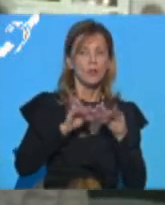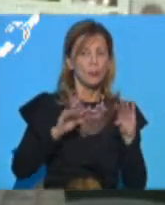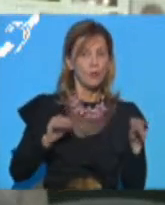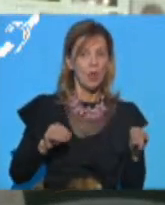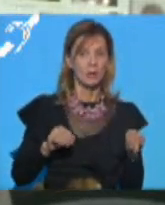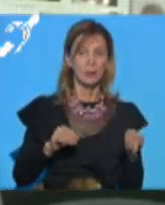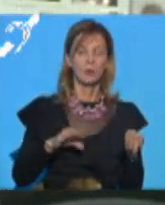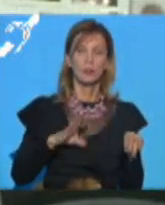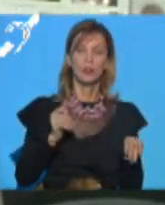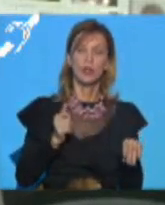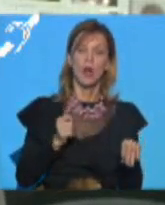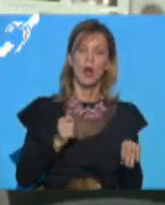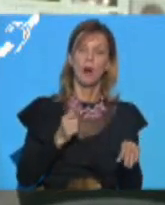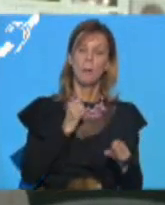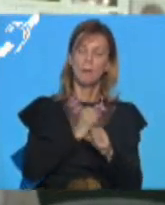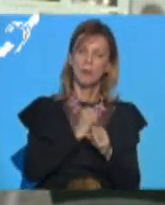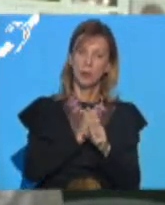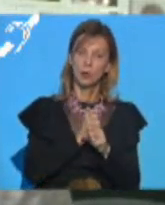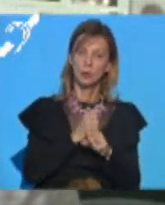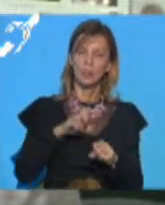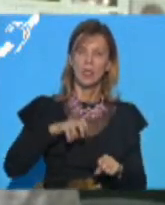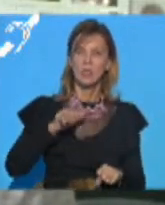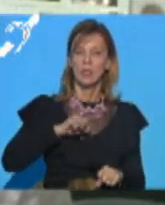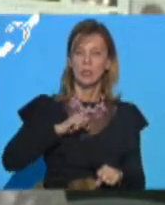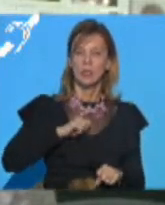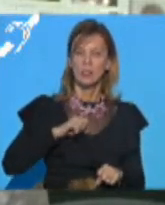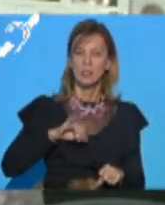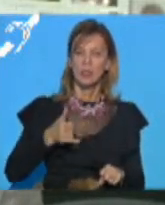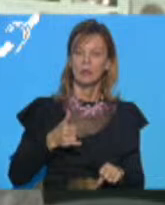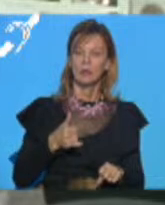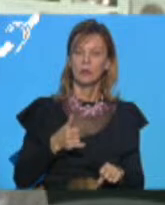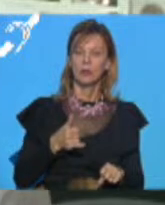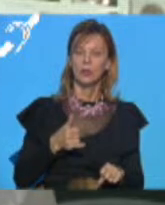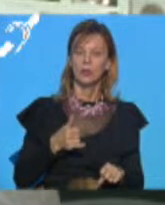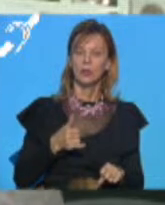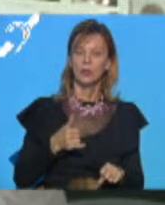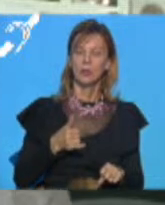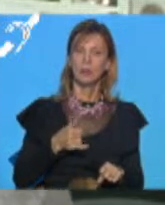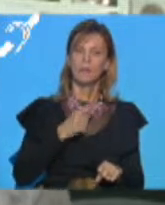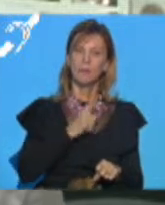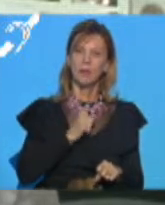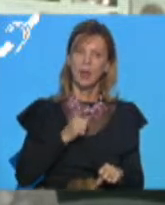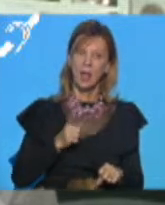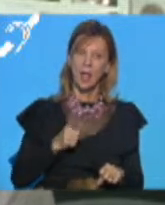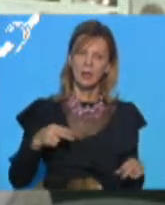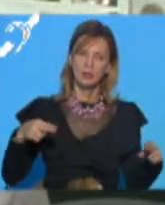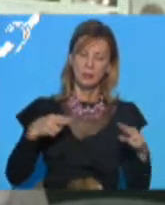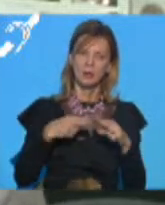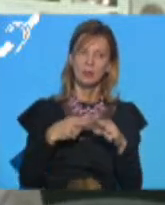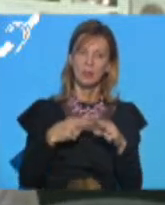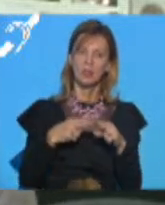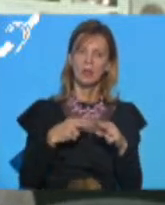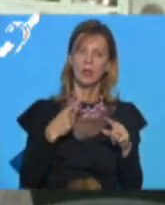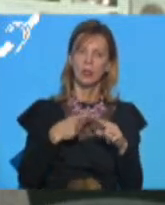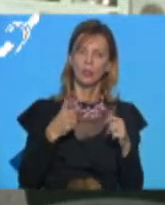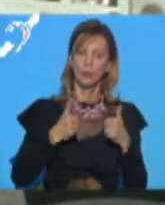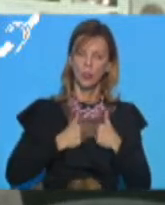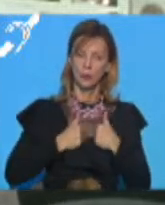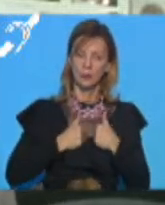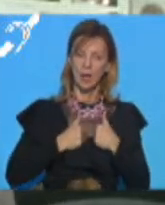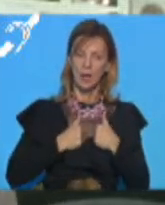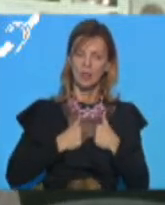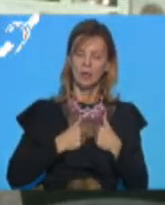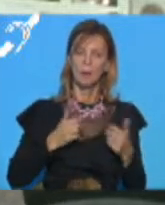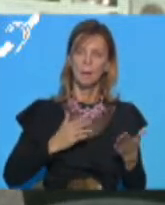și găsesc interesant și incitantă fiecare întâlnire cu voluntarii.